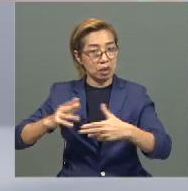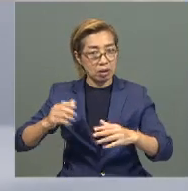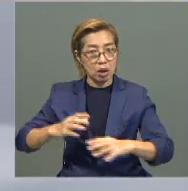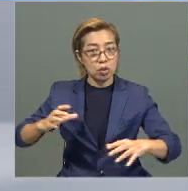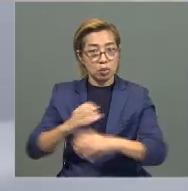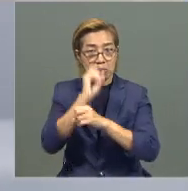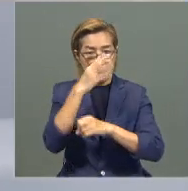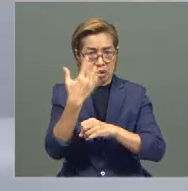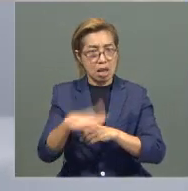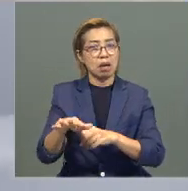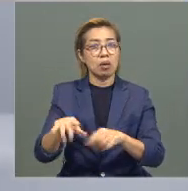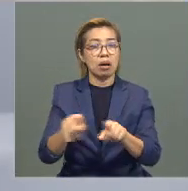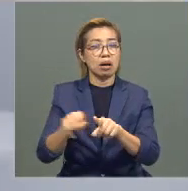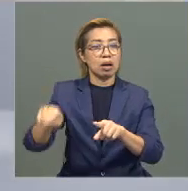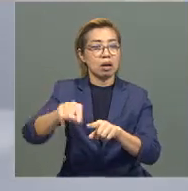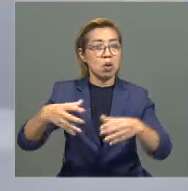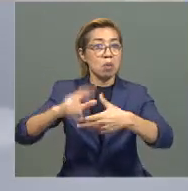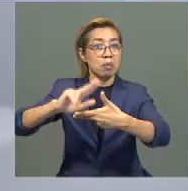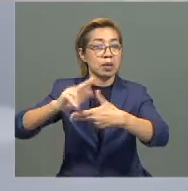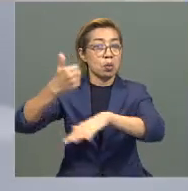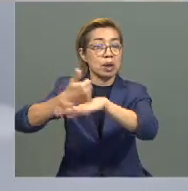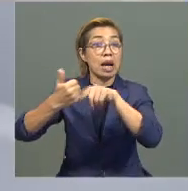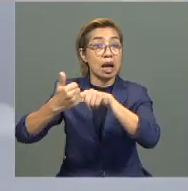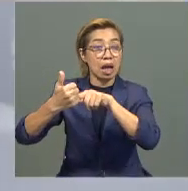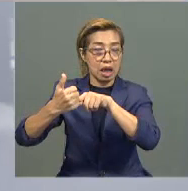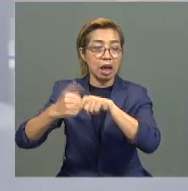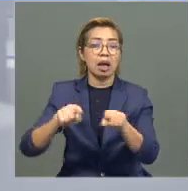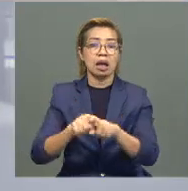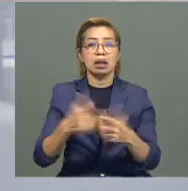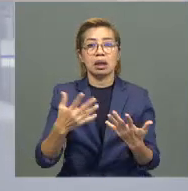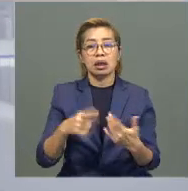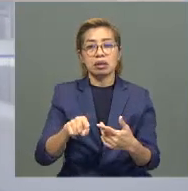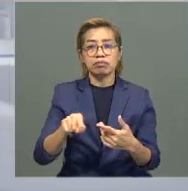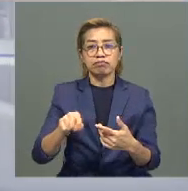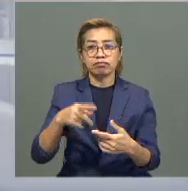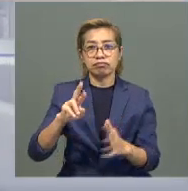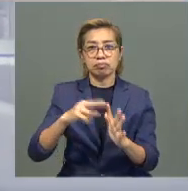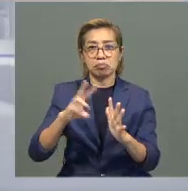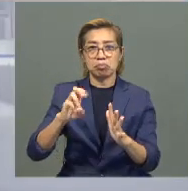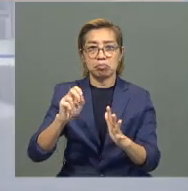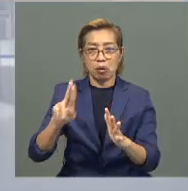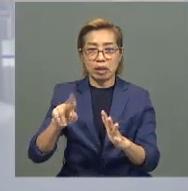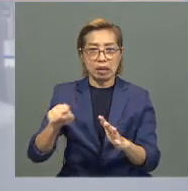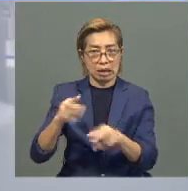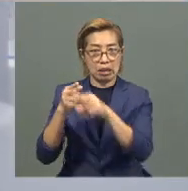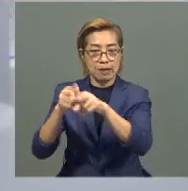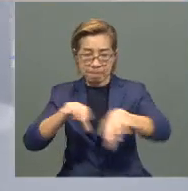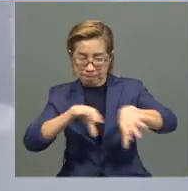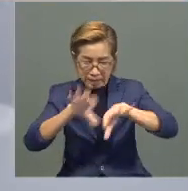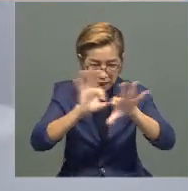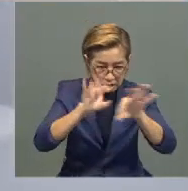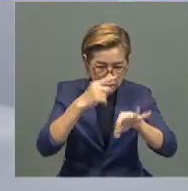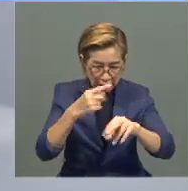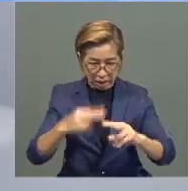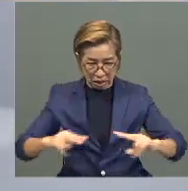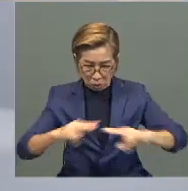น่าจะเป็นในส่วนของหัวหน้าพรรคก็คือบิ๊กป้อมนั่นแหละที่จะเป็นผู้พิจารณาในเรื่องของรายชื่อใครจะมาเป็นรัฐมนตรีอะไรอย่างไรไปอ